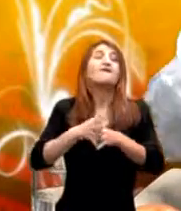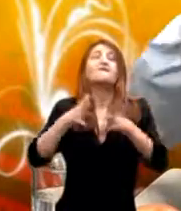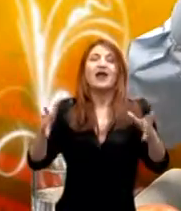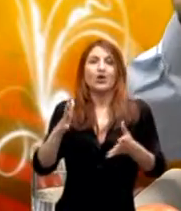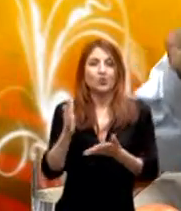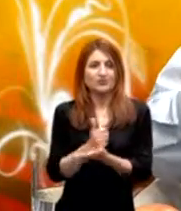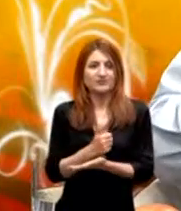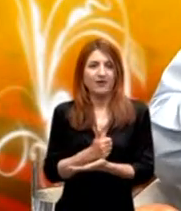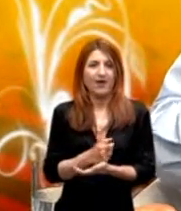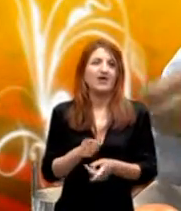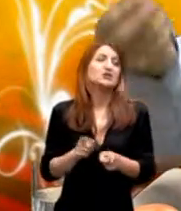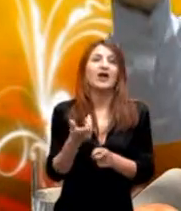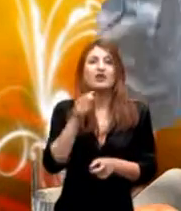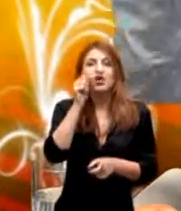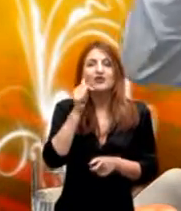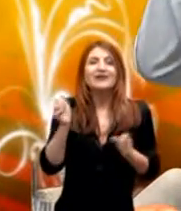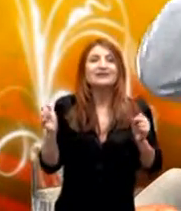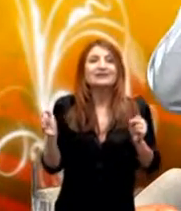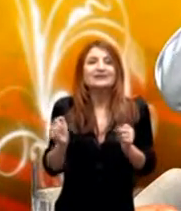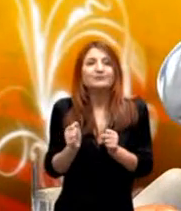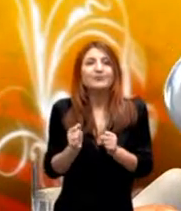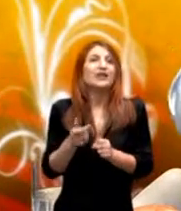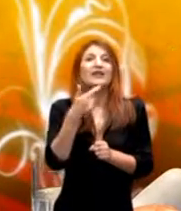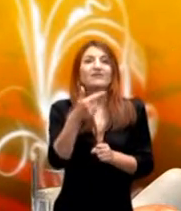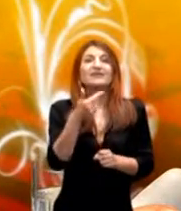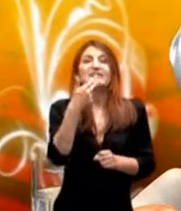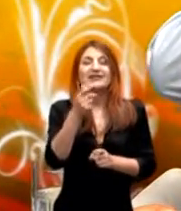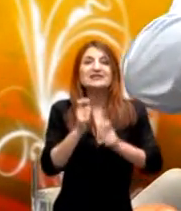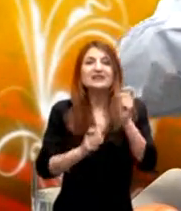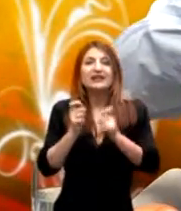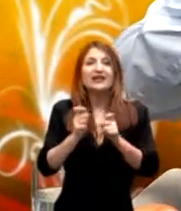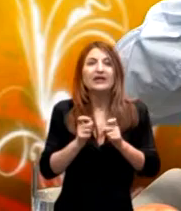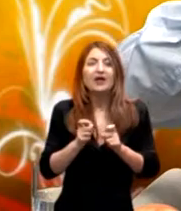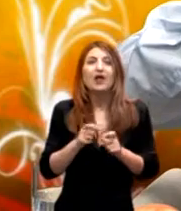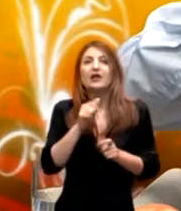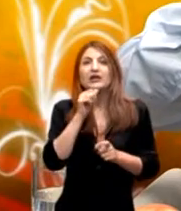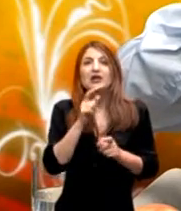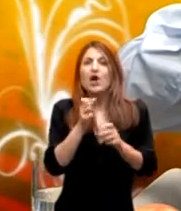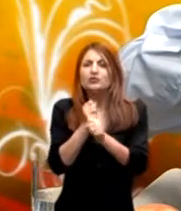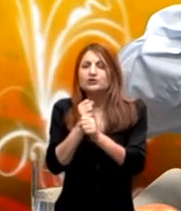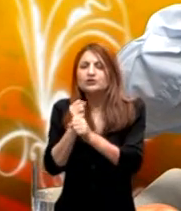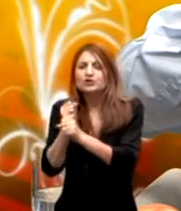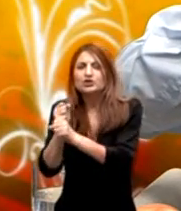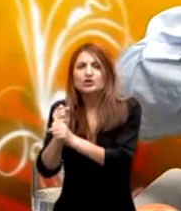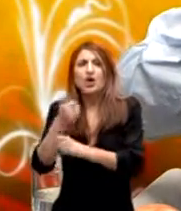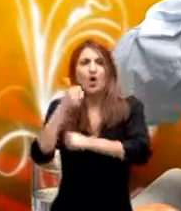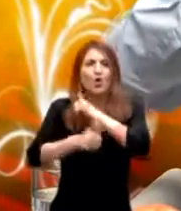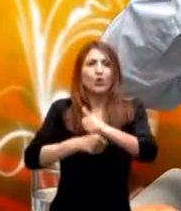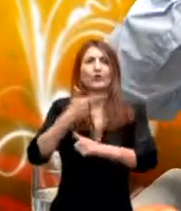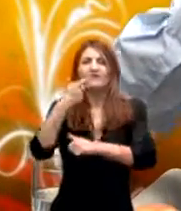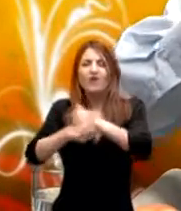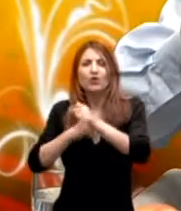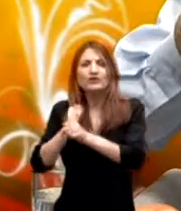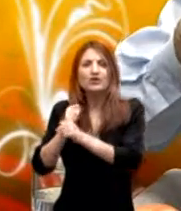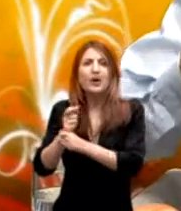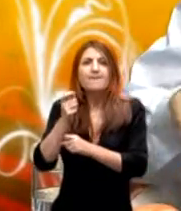uspjeh. Uspjeh je i to kad čovjek smršavi 20-30 kila, pa ih održava kroz godinu, dve dana, pa